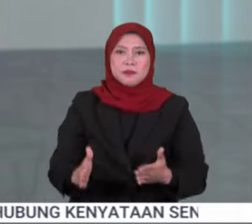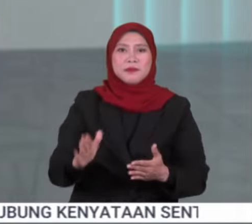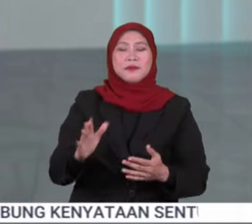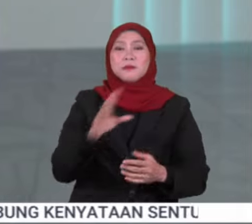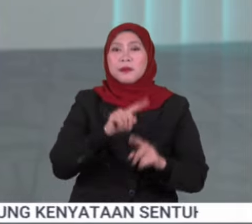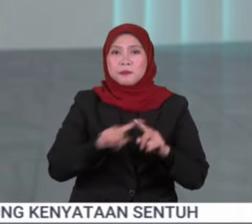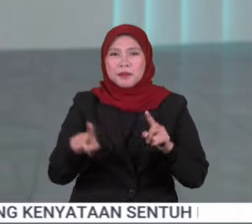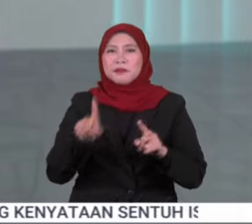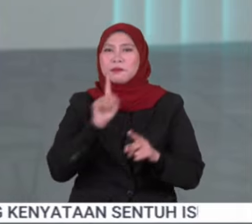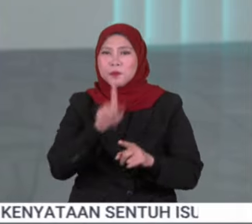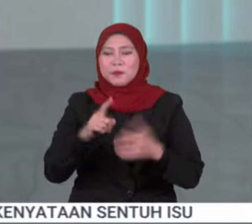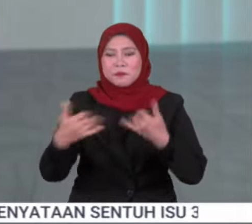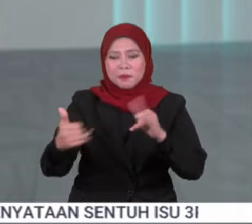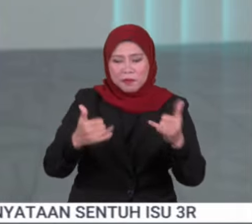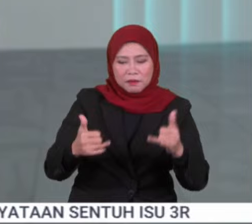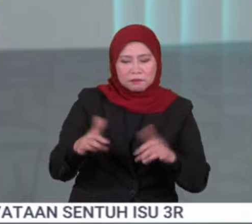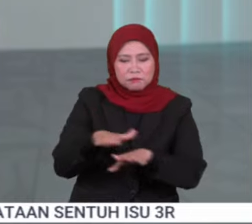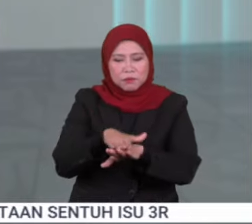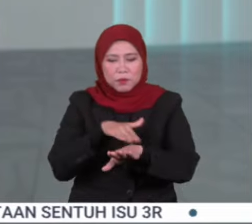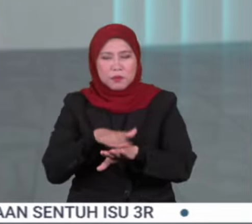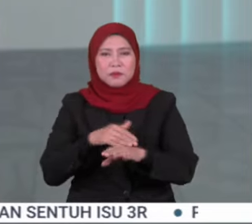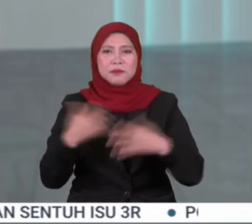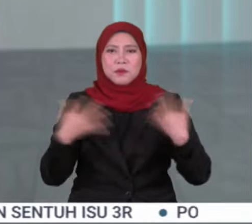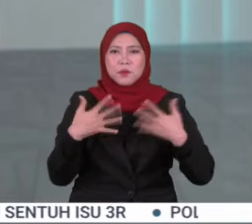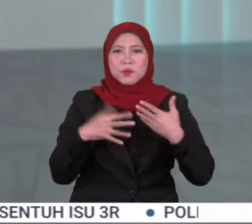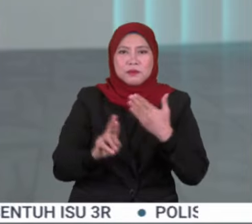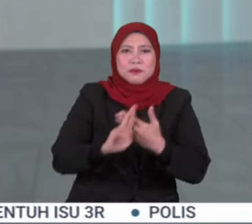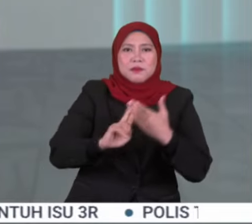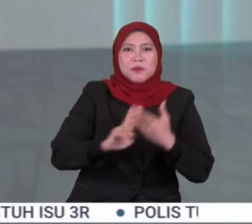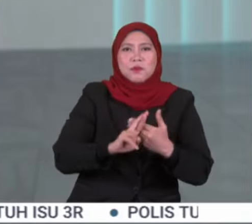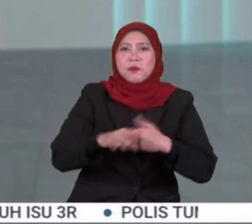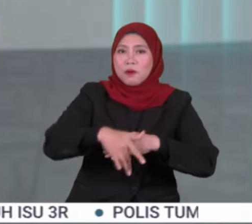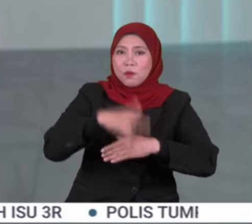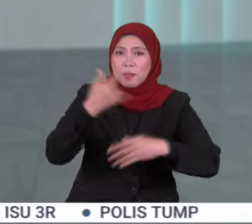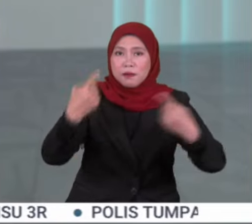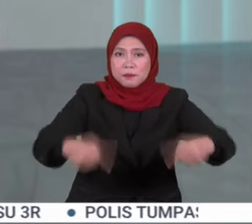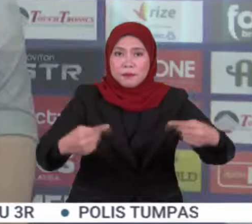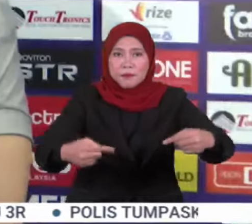skuadnya agak perlahan dan takut untuk mengambil risiko di awal permainan.